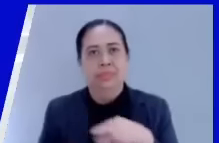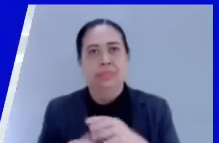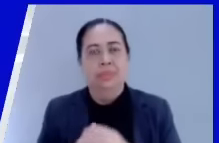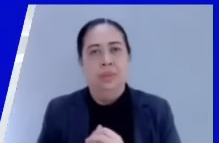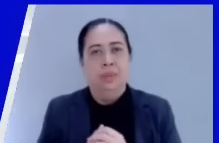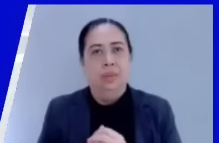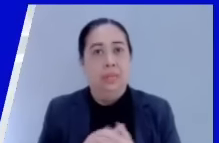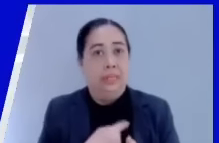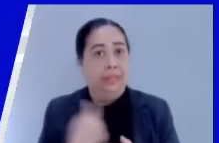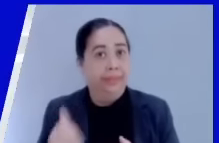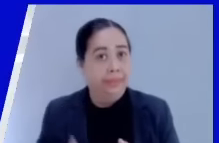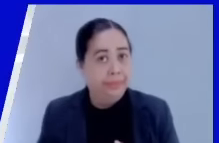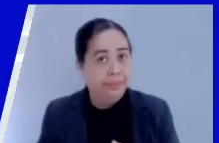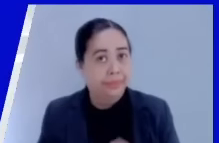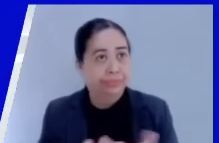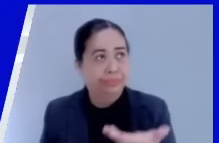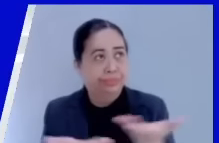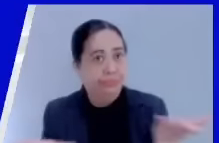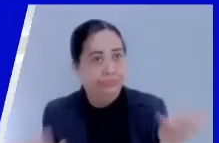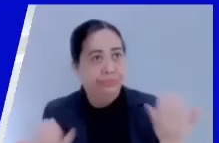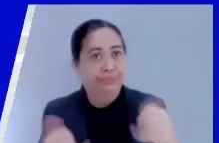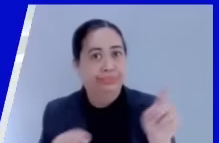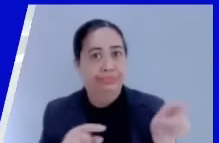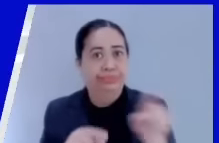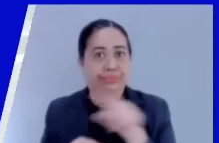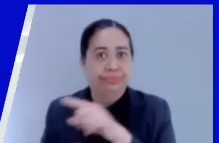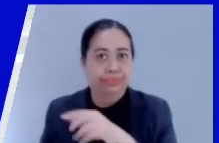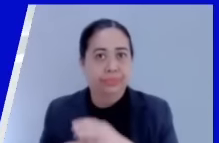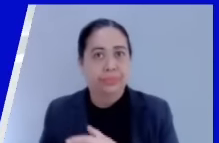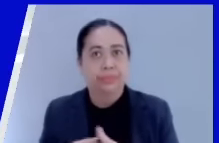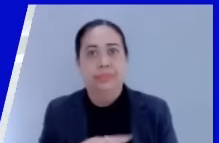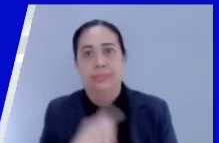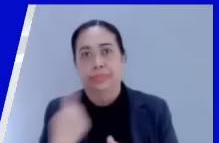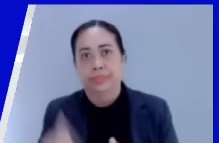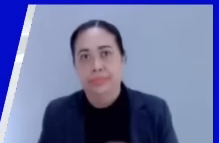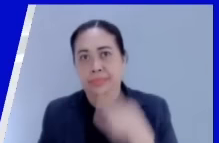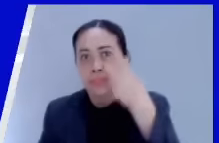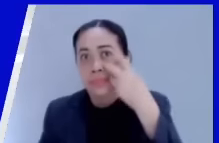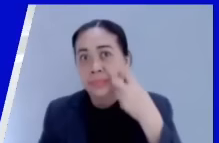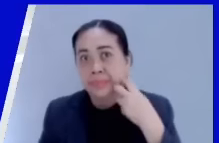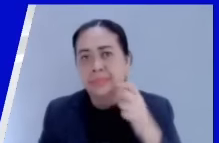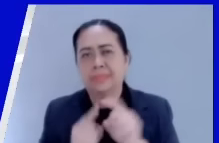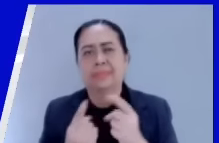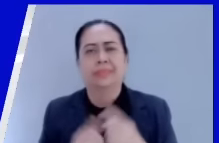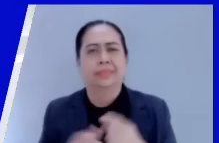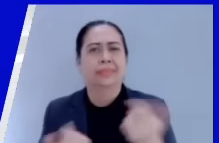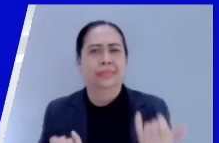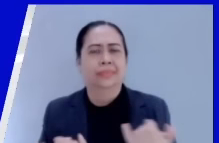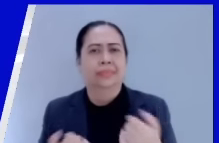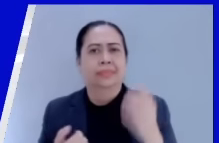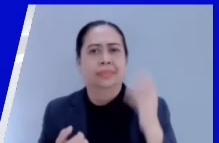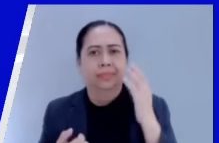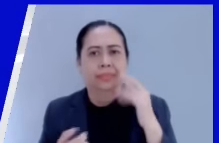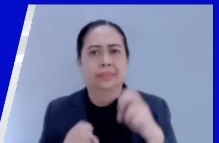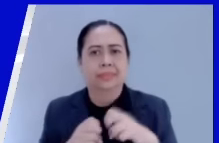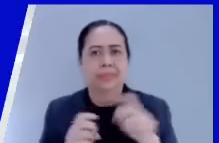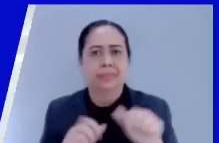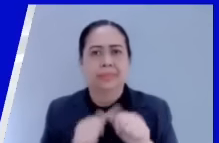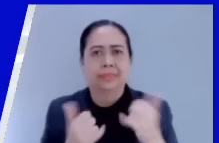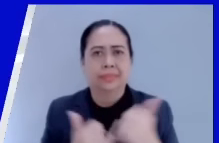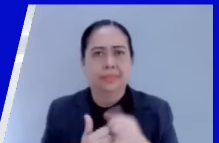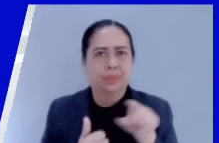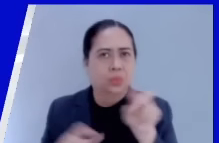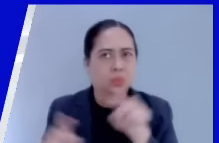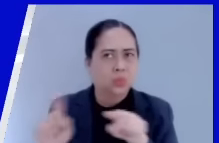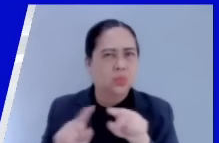na nandyan sa tabi-tabi, mga Chinese criminal syndicate, magamat wala kami o iba pang mga ensyang natuturo na isang